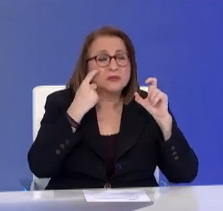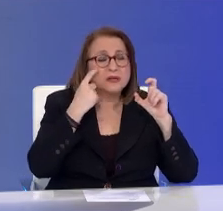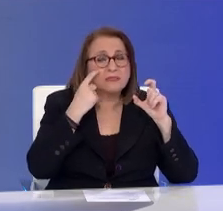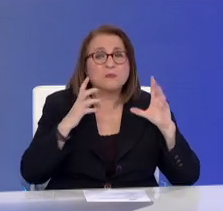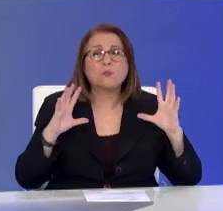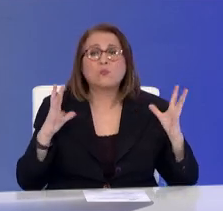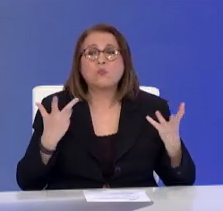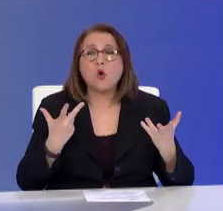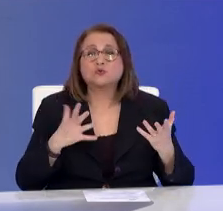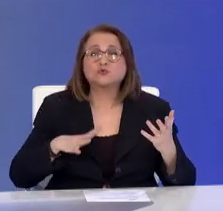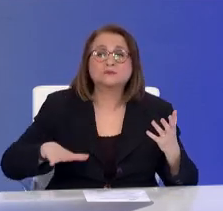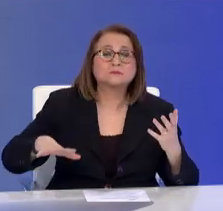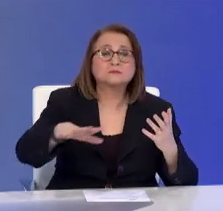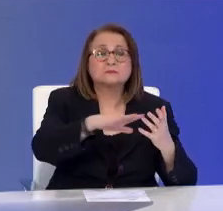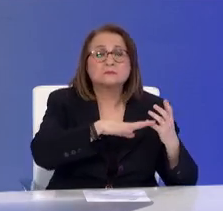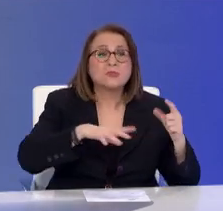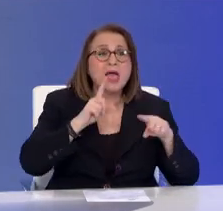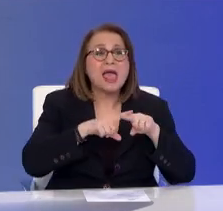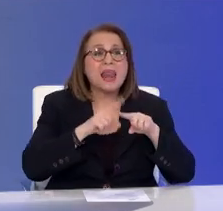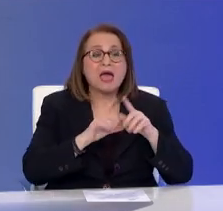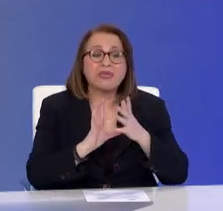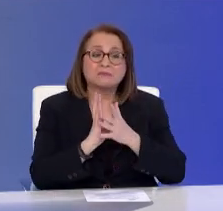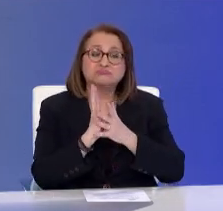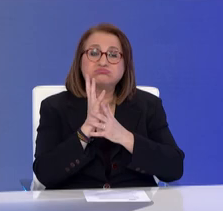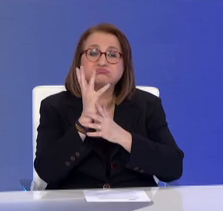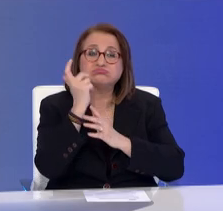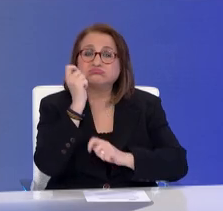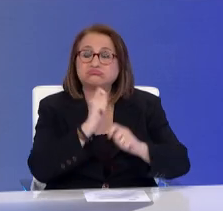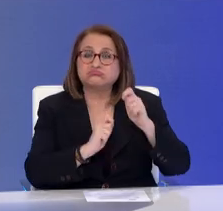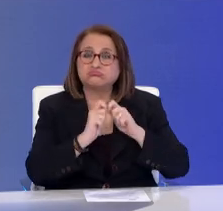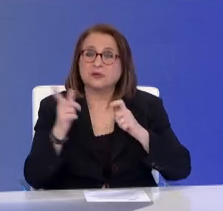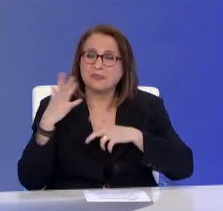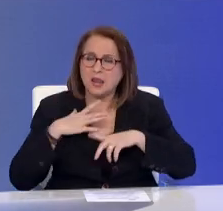διαμορφωνόταν στη σύγχρονη Ελλάδα.